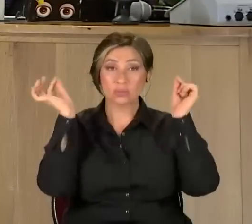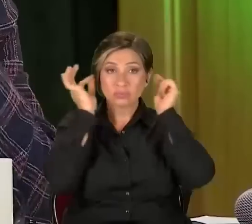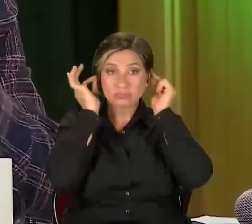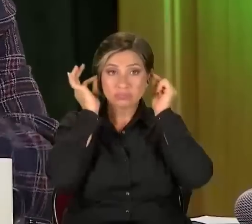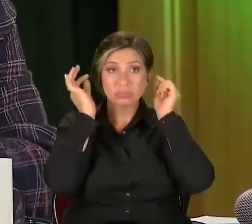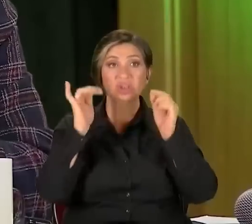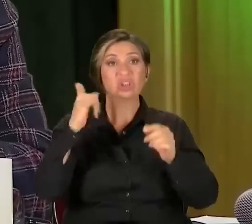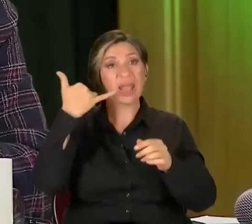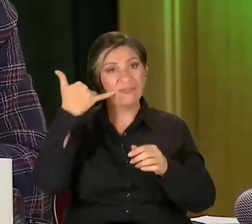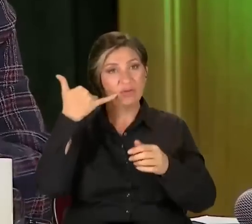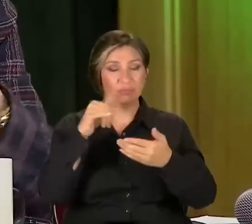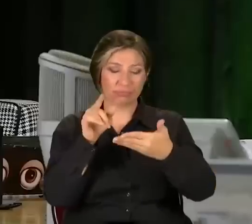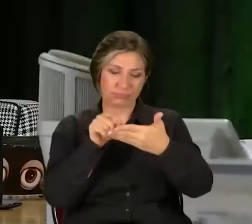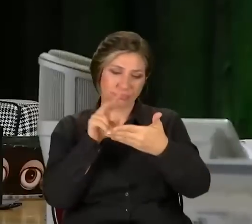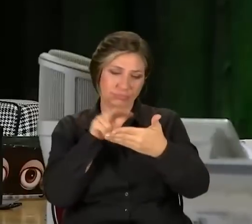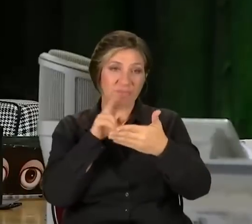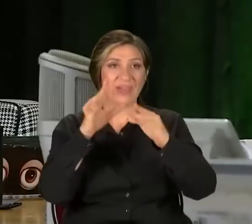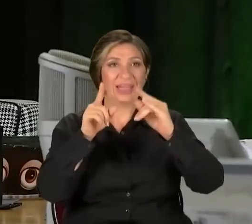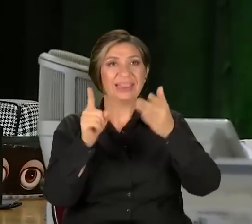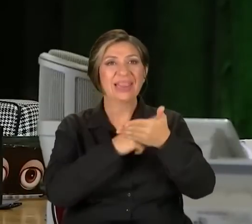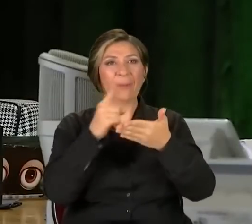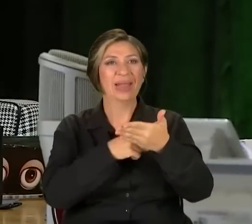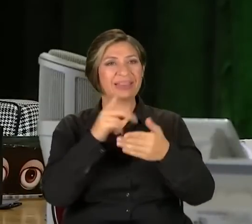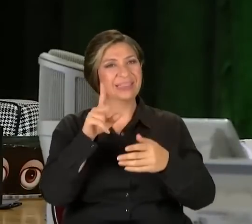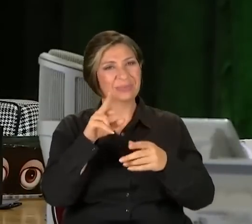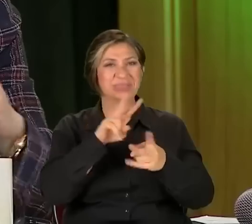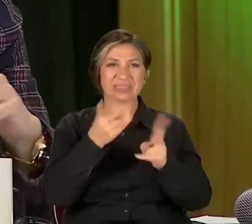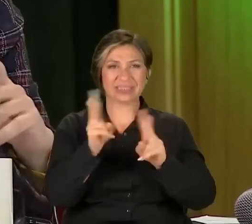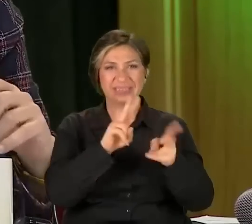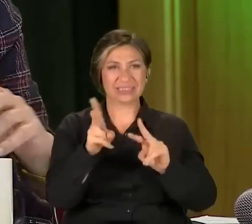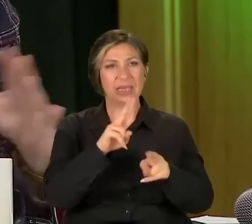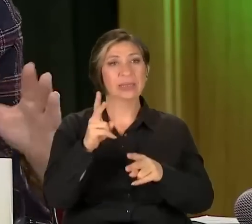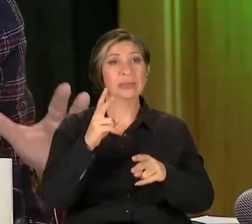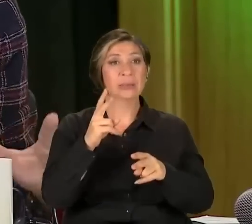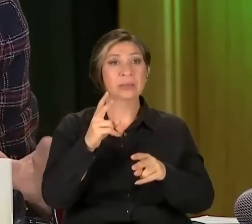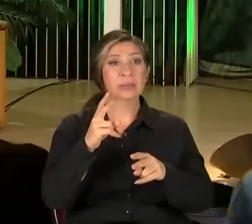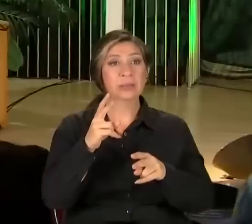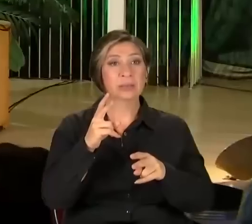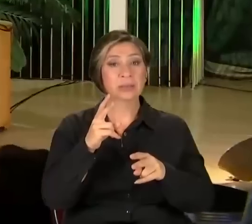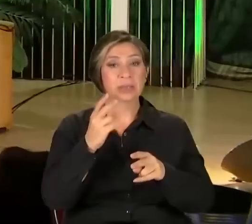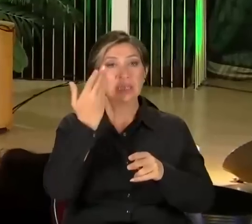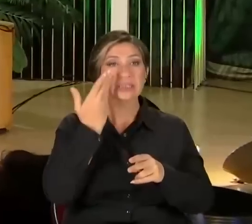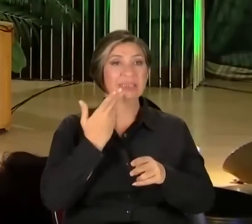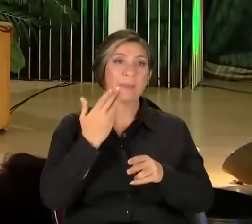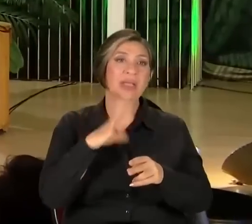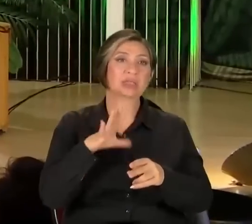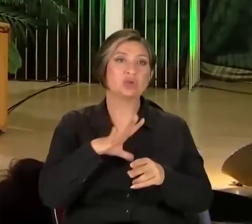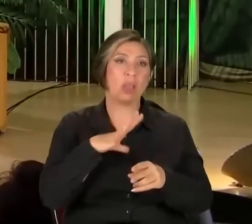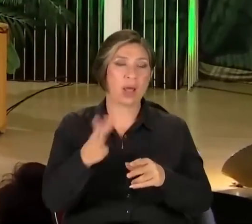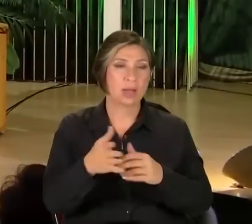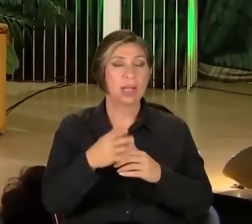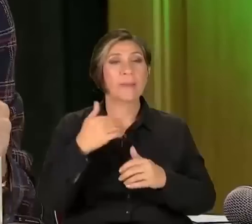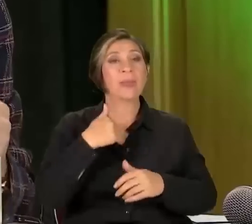kulaklıkla cep telefonundan ve büyükçe akıllı telefonlardan izlemeyi tercih